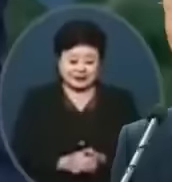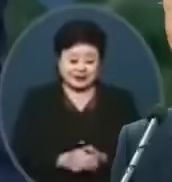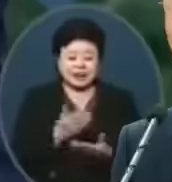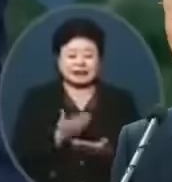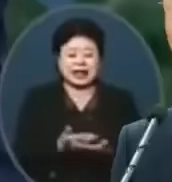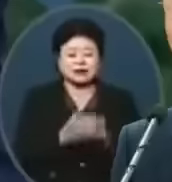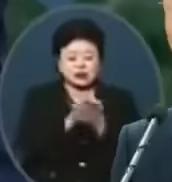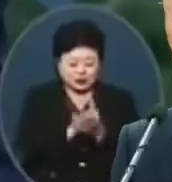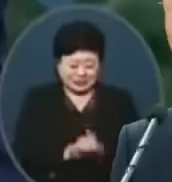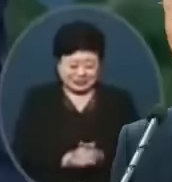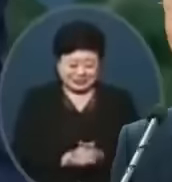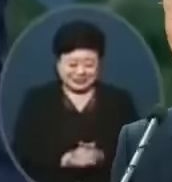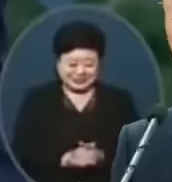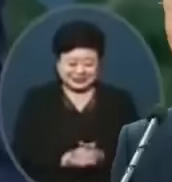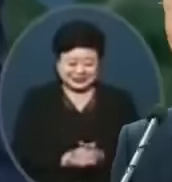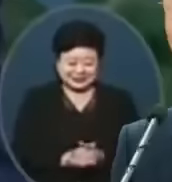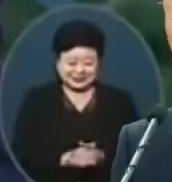주시옵소서.